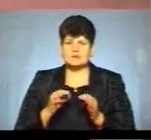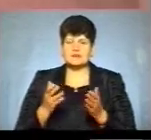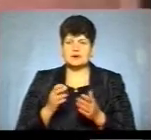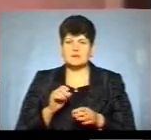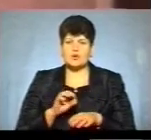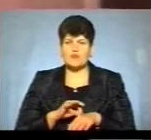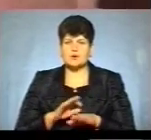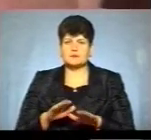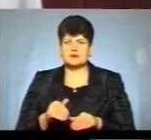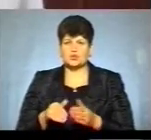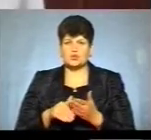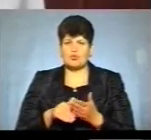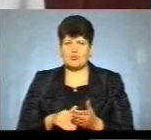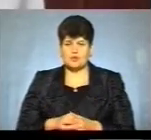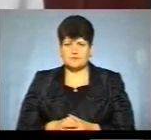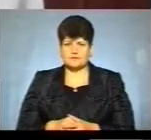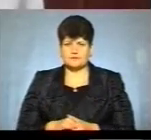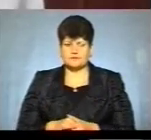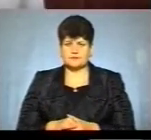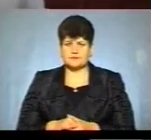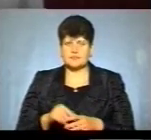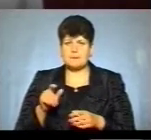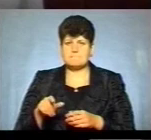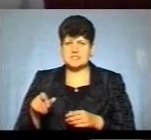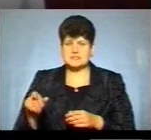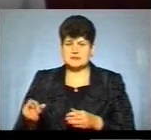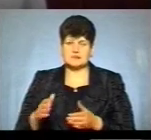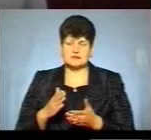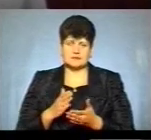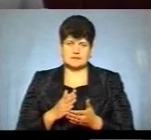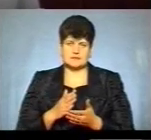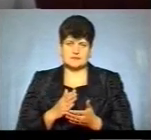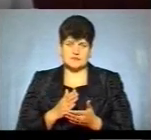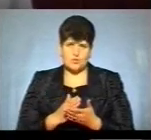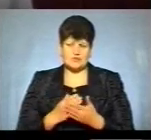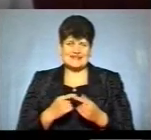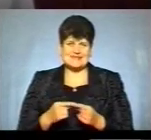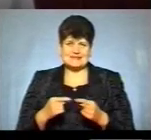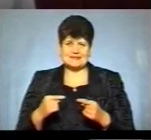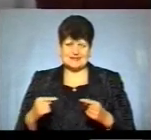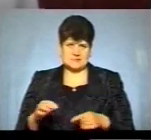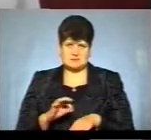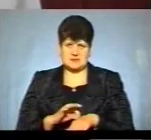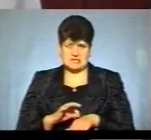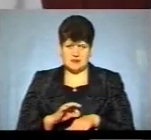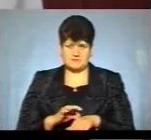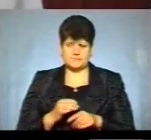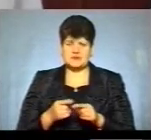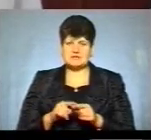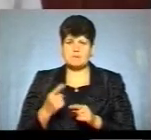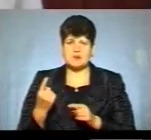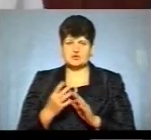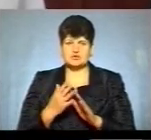хворим надають допомогу. Пацієнти знаходяться з різними діагнозами, скажімо, це в першу